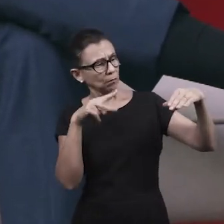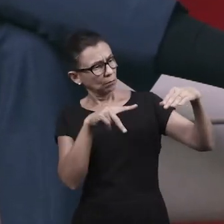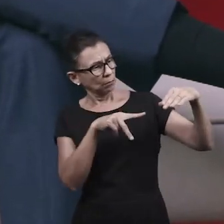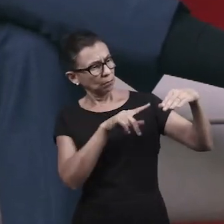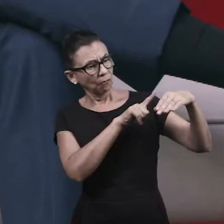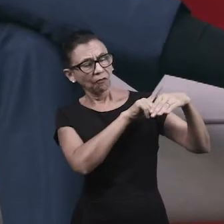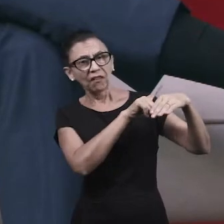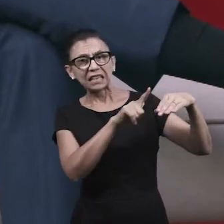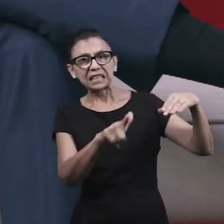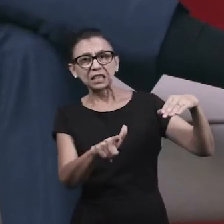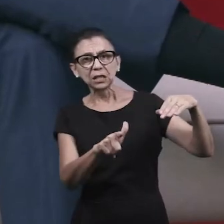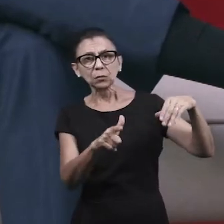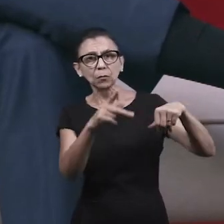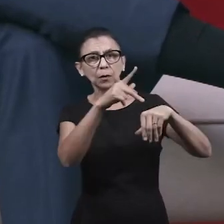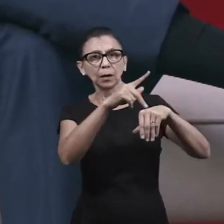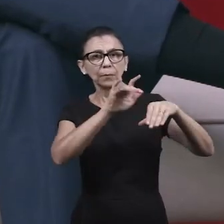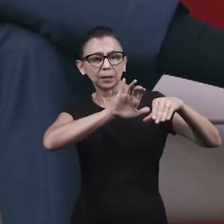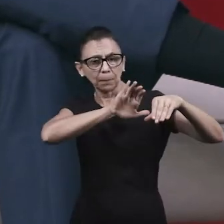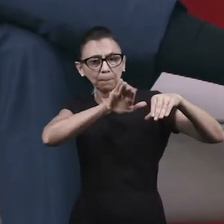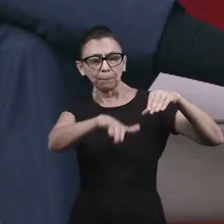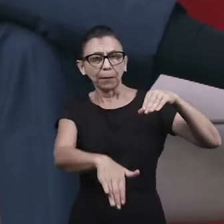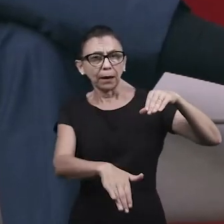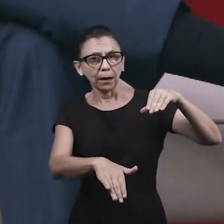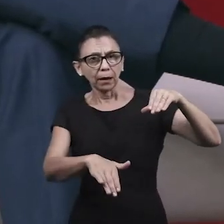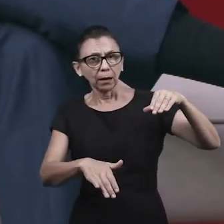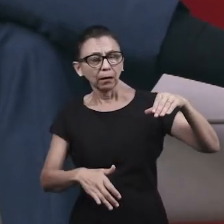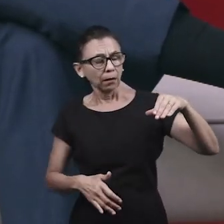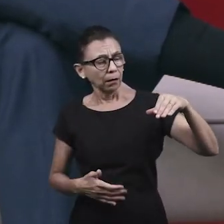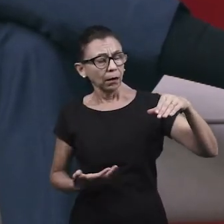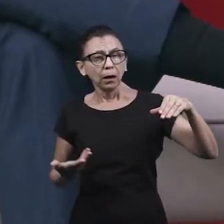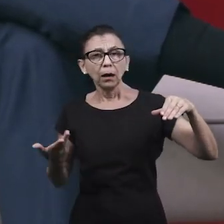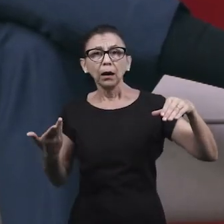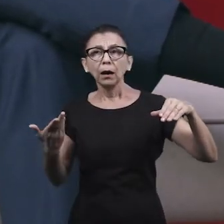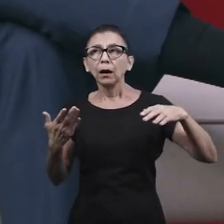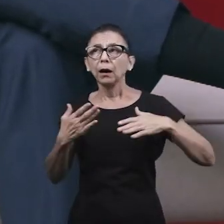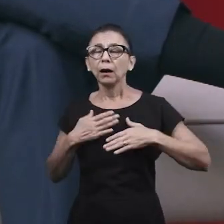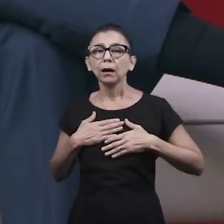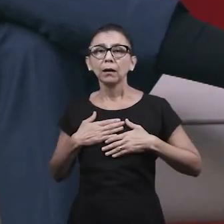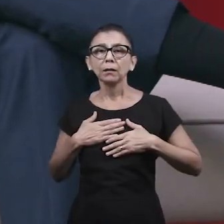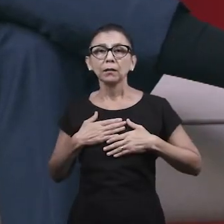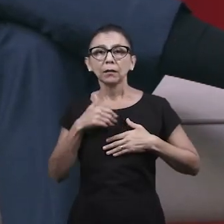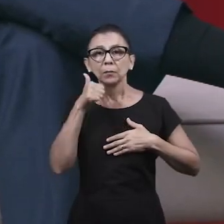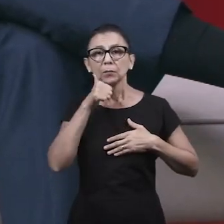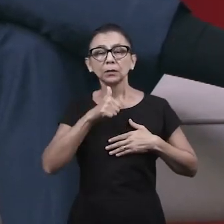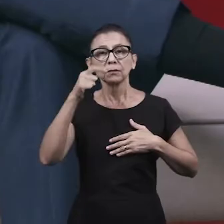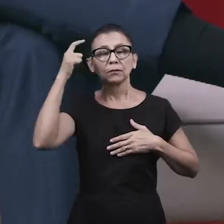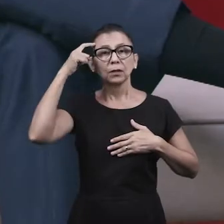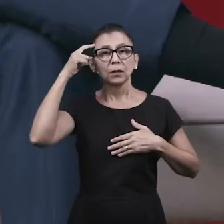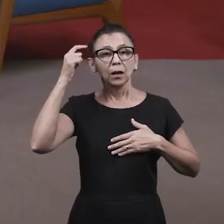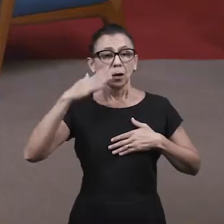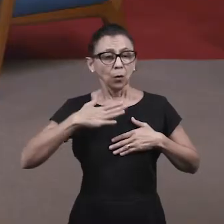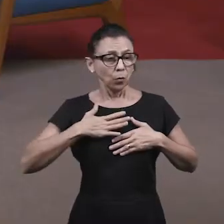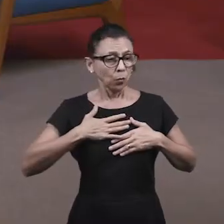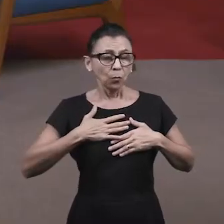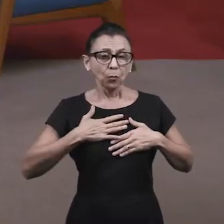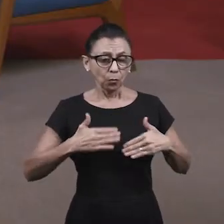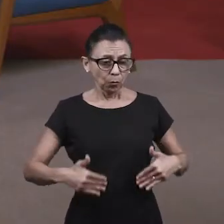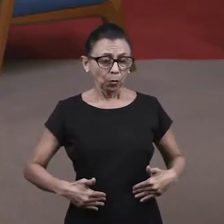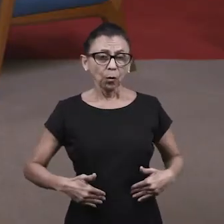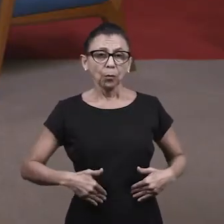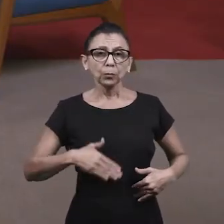de... Elle pleurait la mort. Et elle a dit, on a amené mon Seigneur. Le corps qui était sépulté, où est le